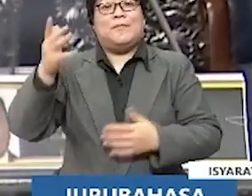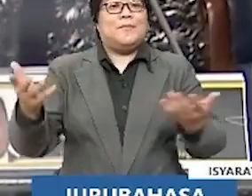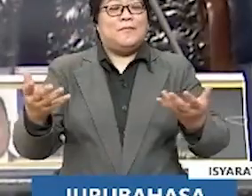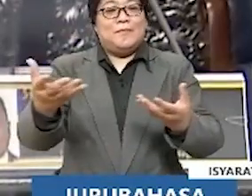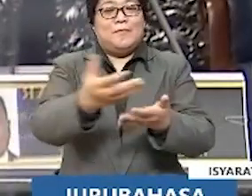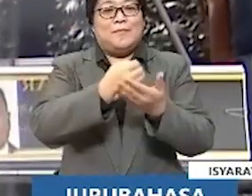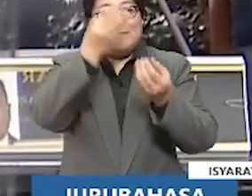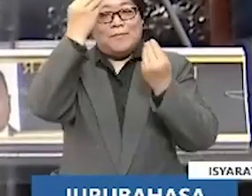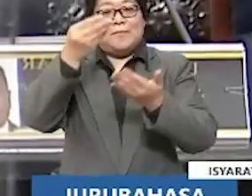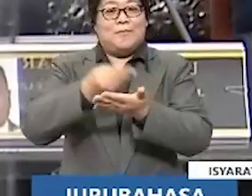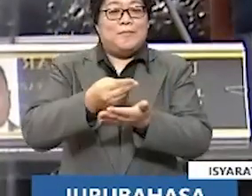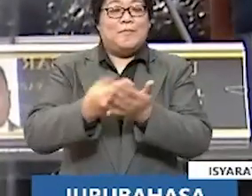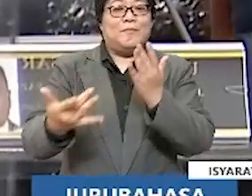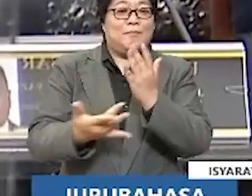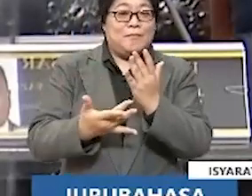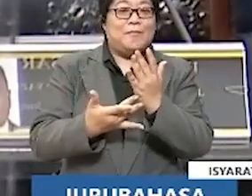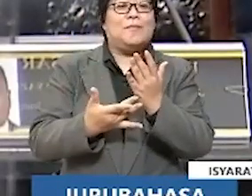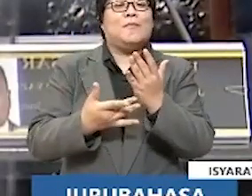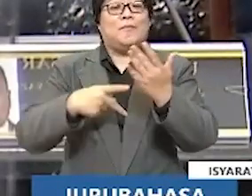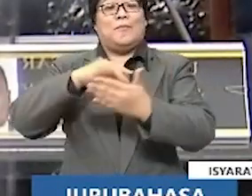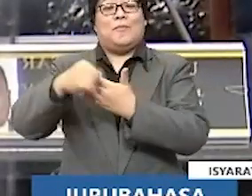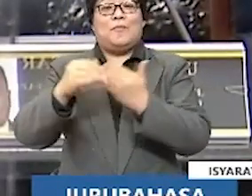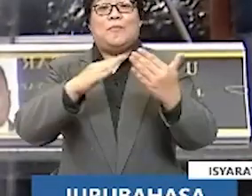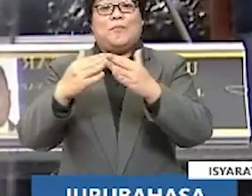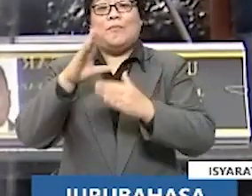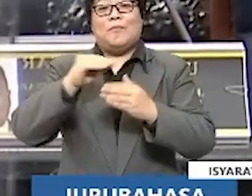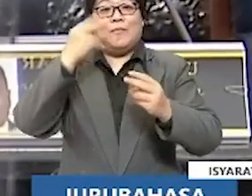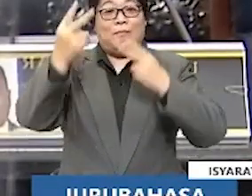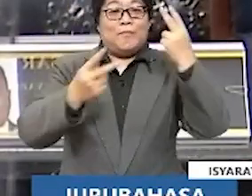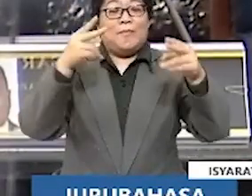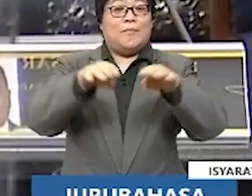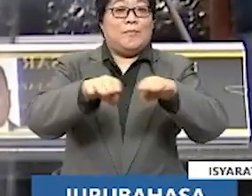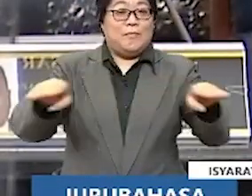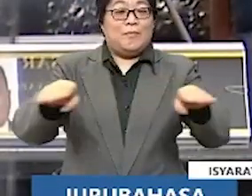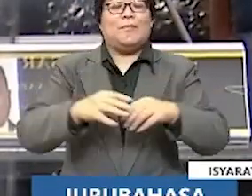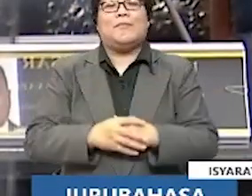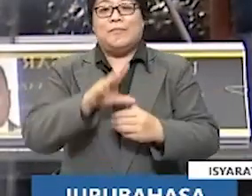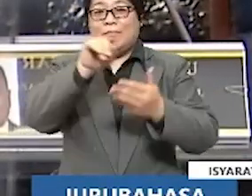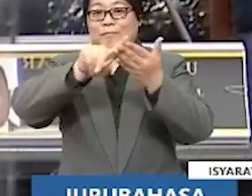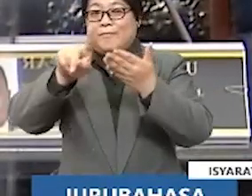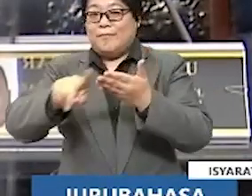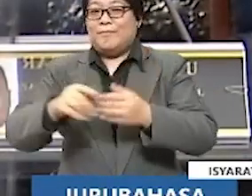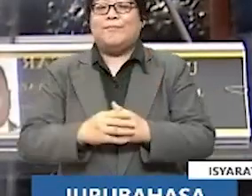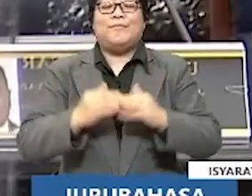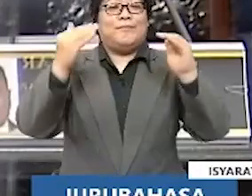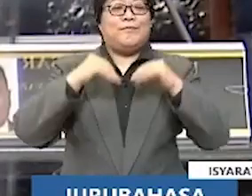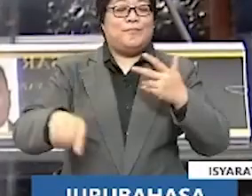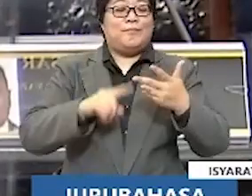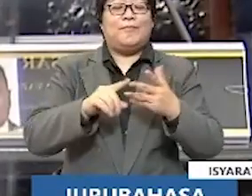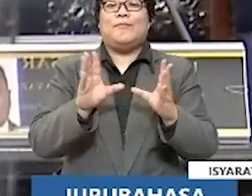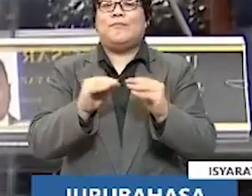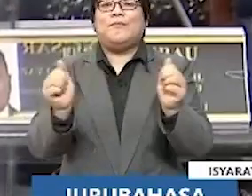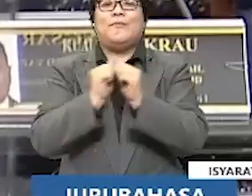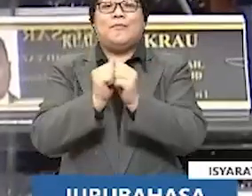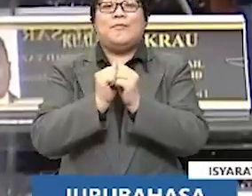mendapatkan maklumat kewangan teknikal dan pemberi projek perumahan serta mengadakan lawatan tapak dan periksaan di tapak. Mengadakan mesyuarat